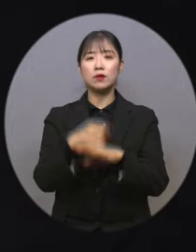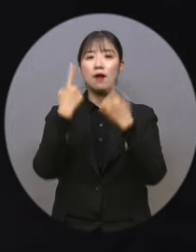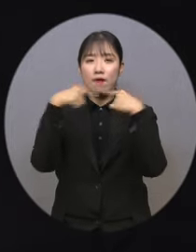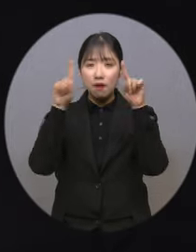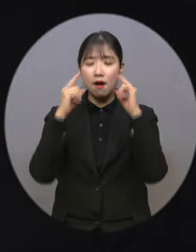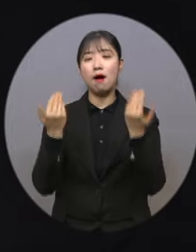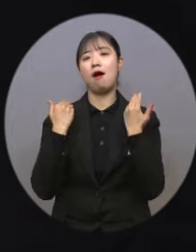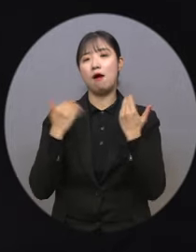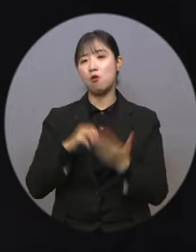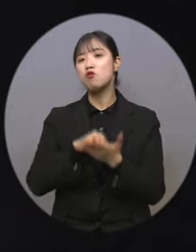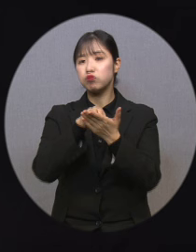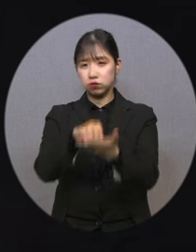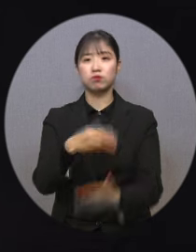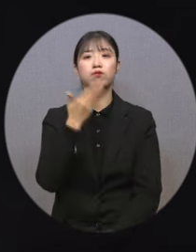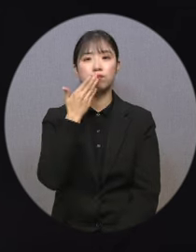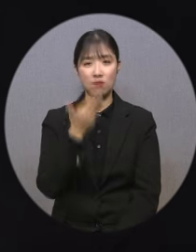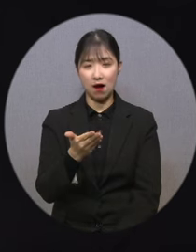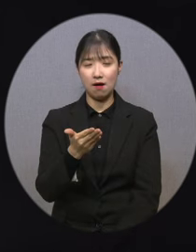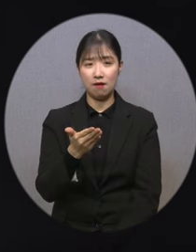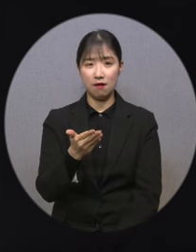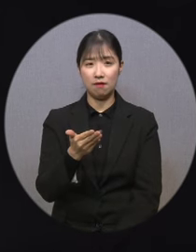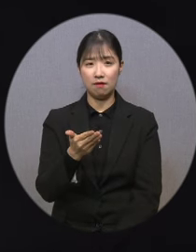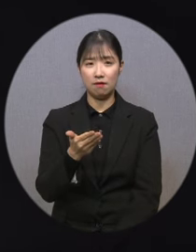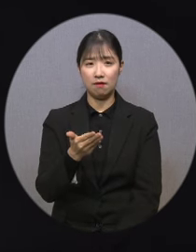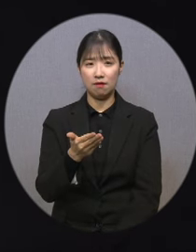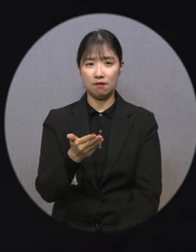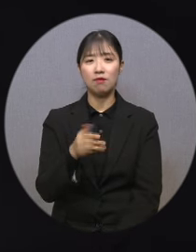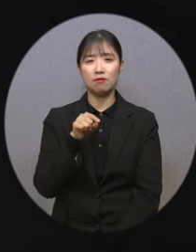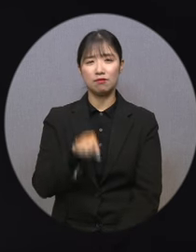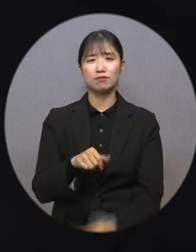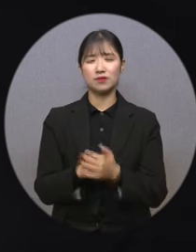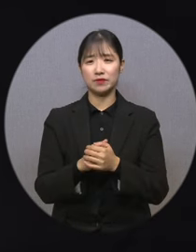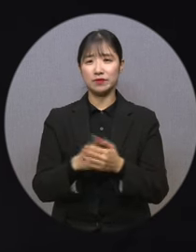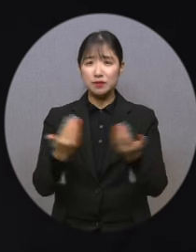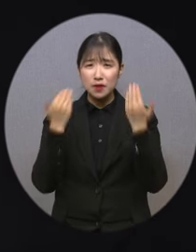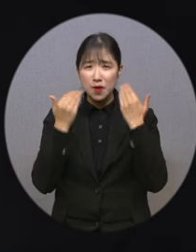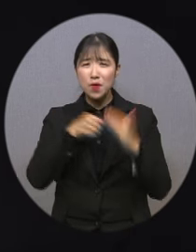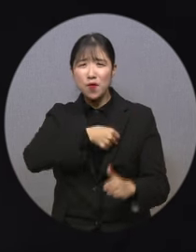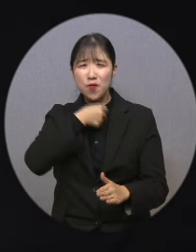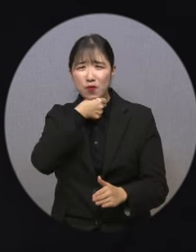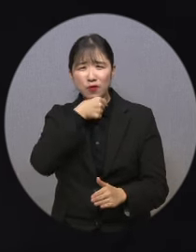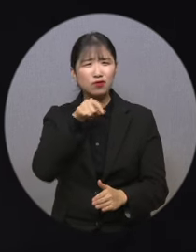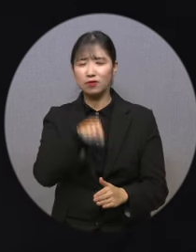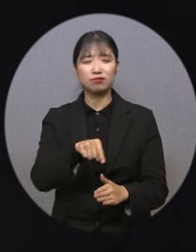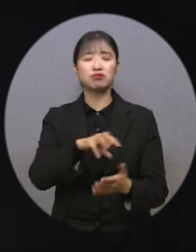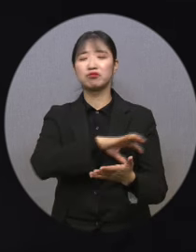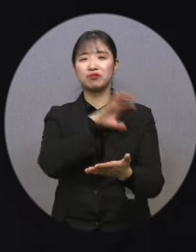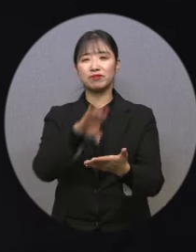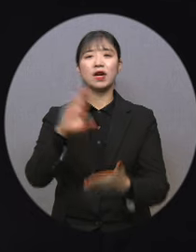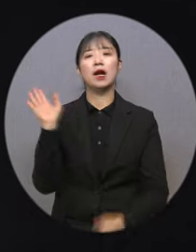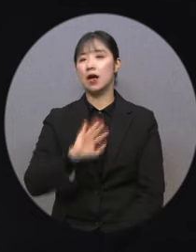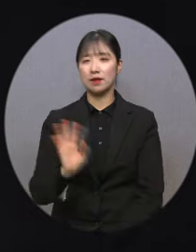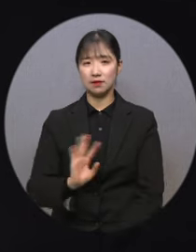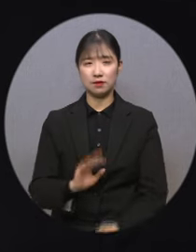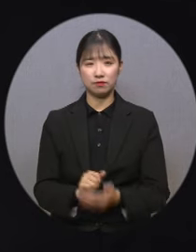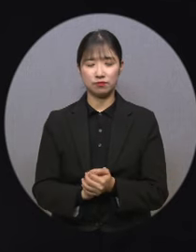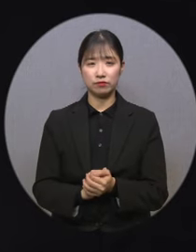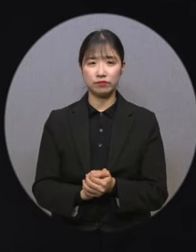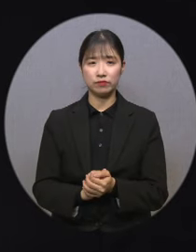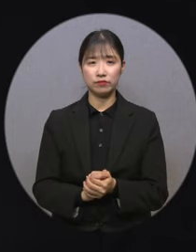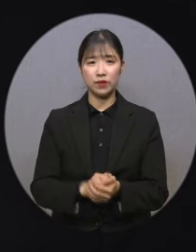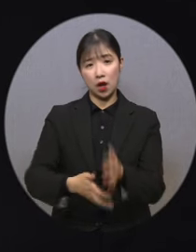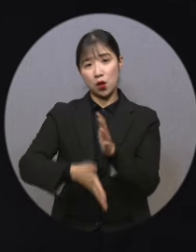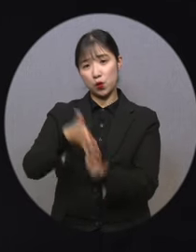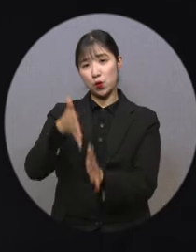대학 입학이 결정될 내신도 이제 그 적용하지 않습니다 아니